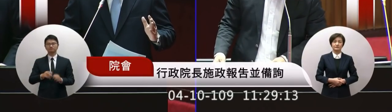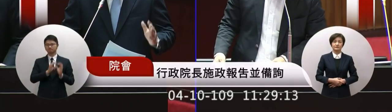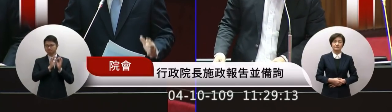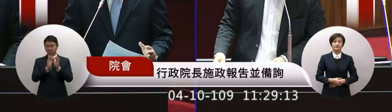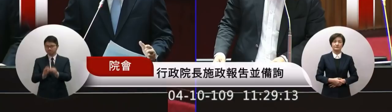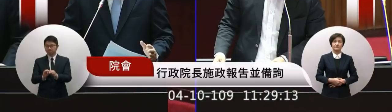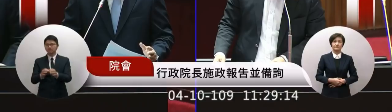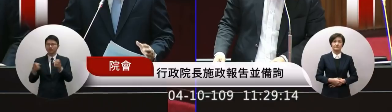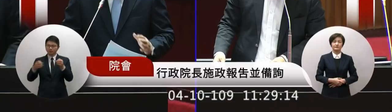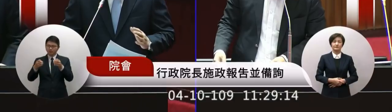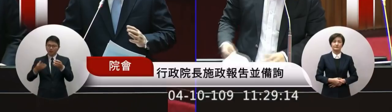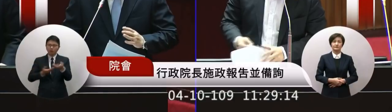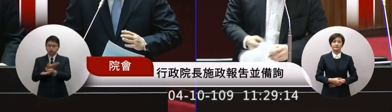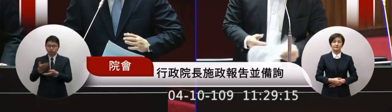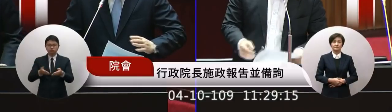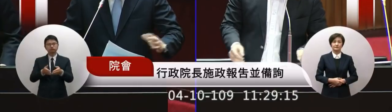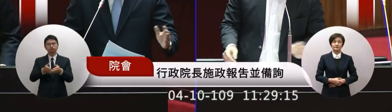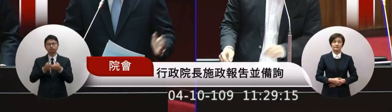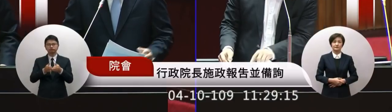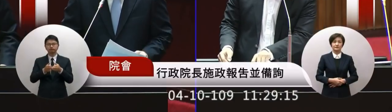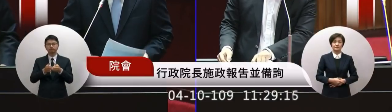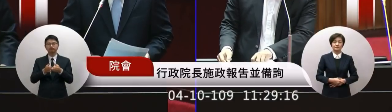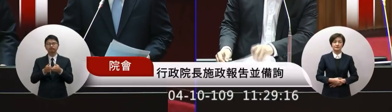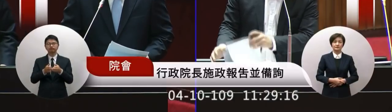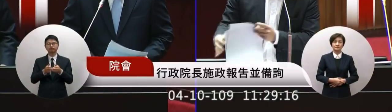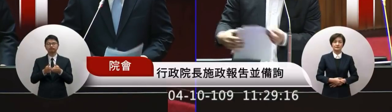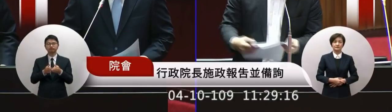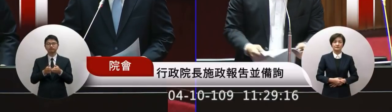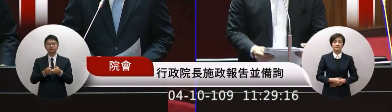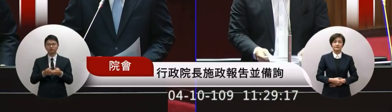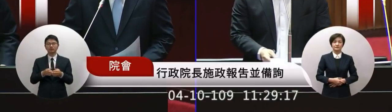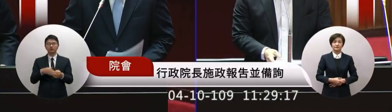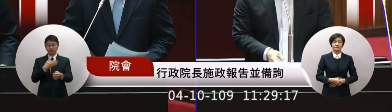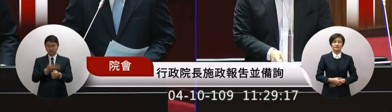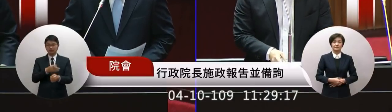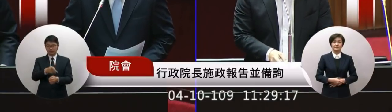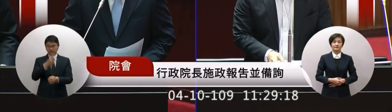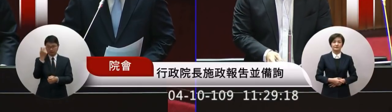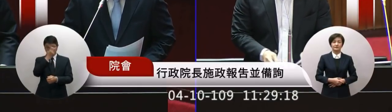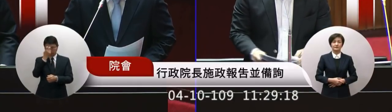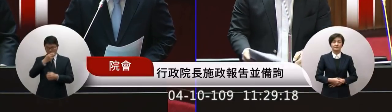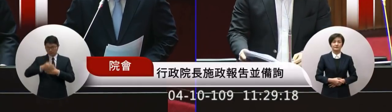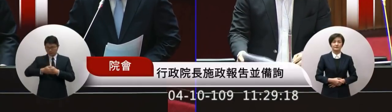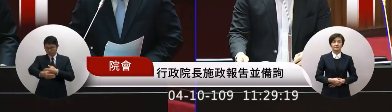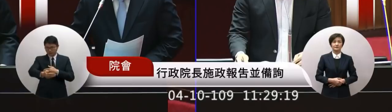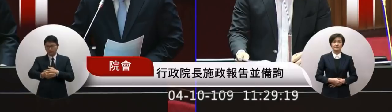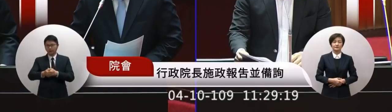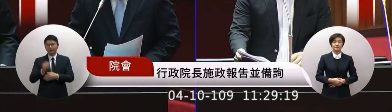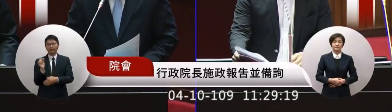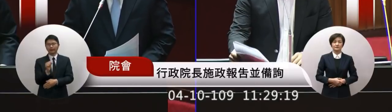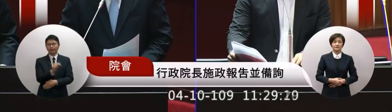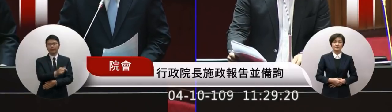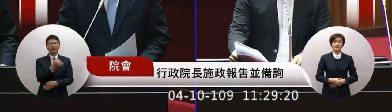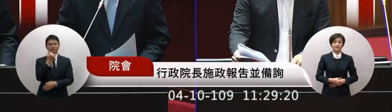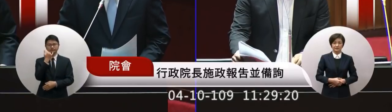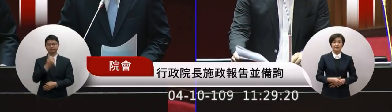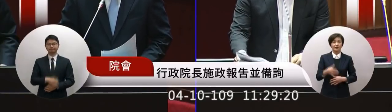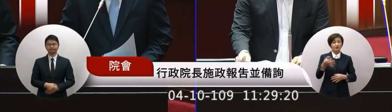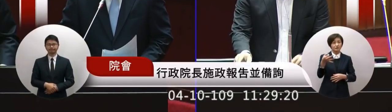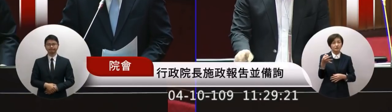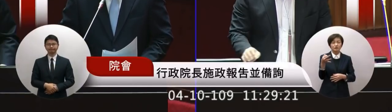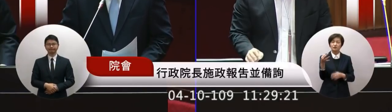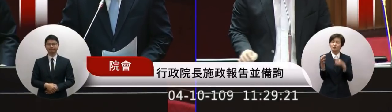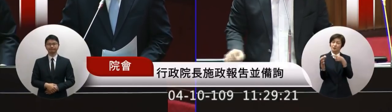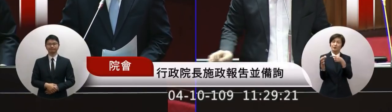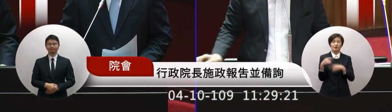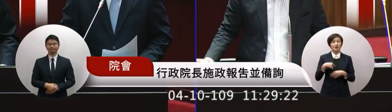即、這个协商，吼，啊来或者个审查的程序会使加紧来进行嘿。 经费的部分，我提